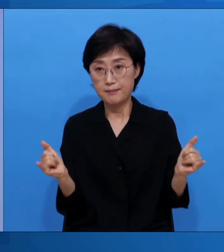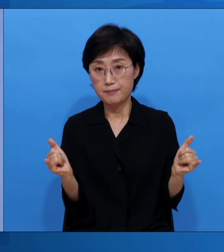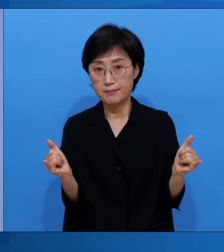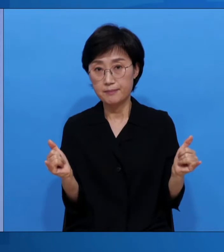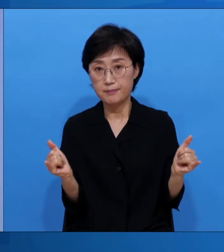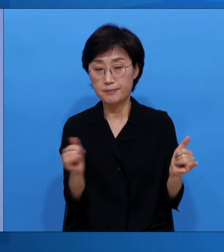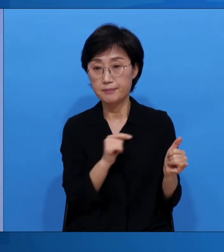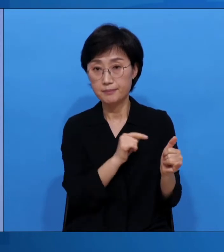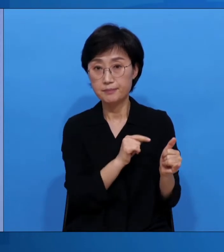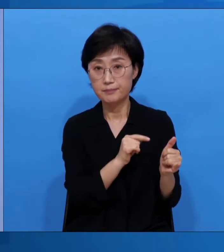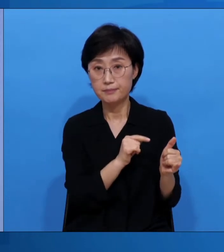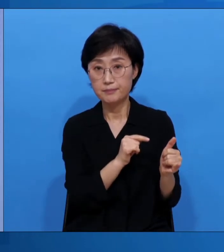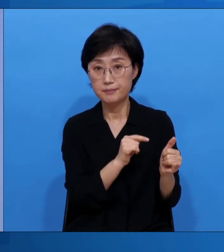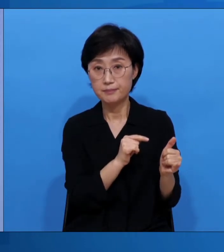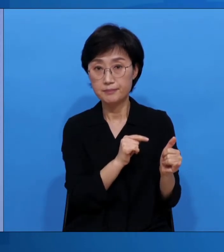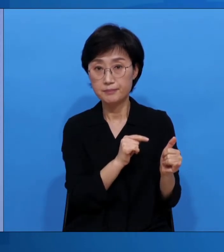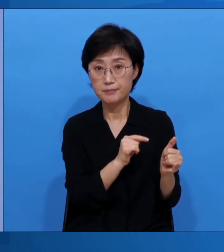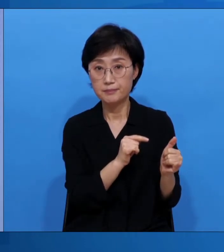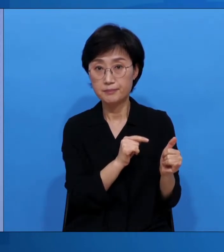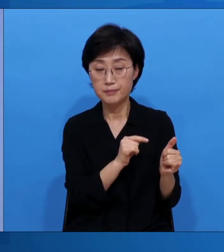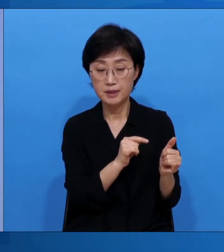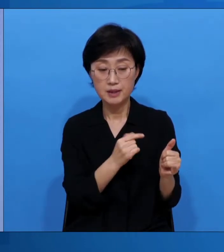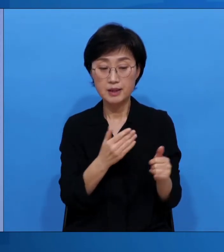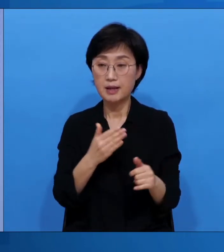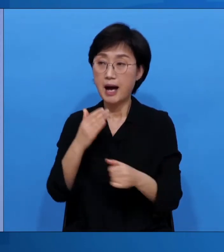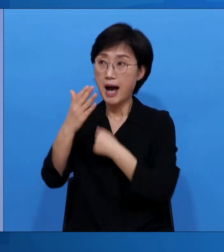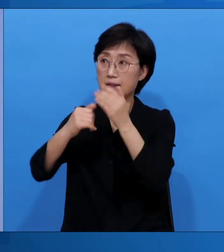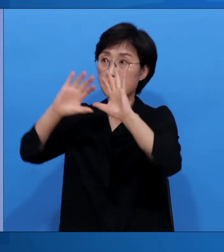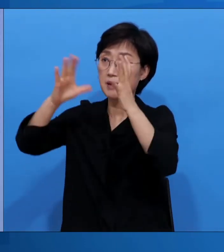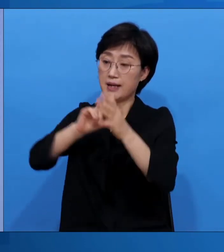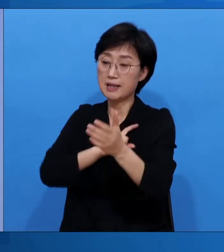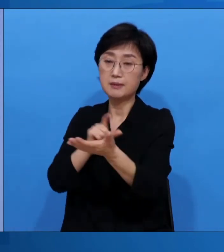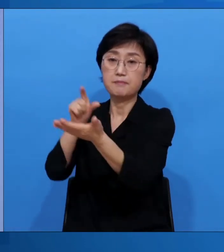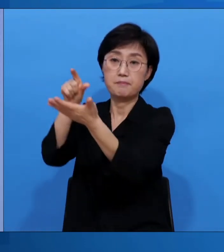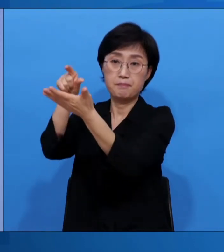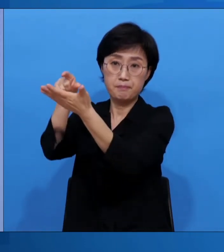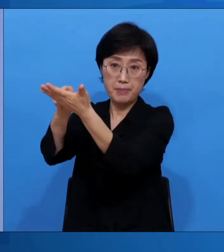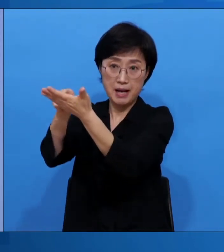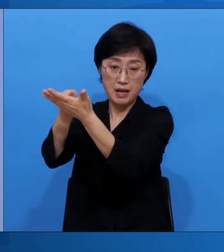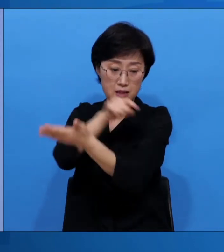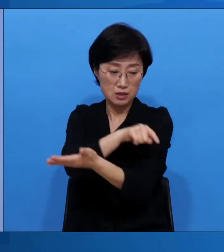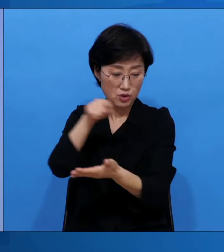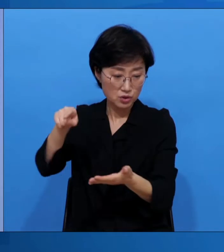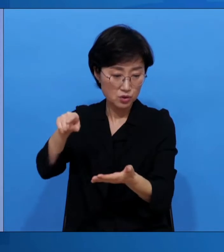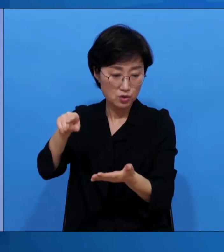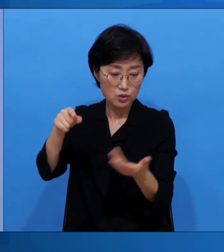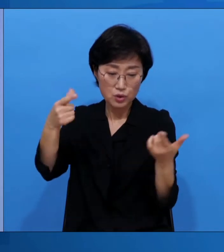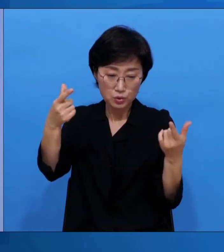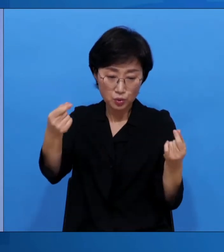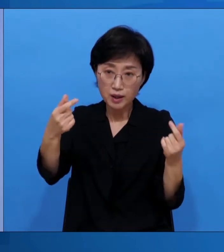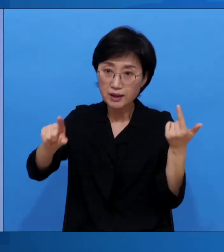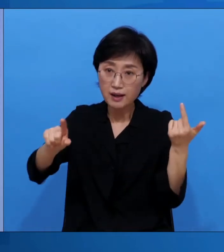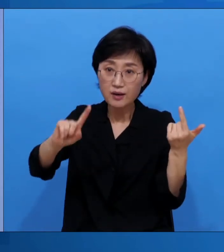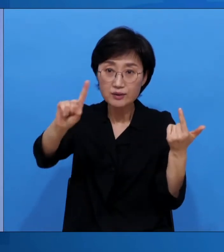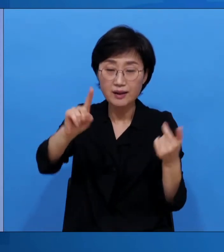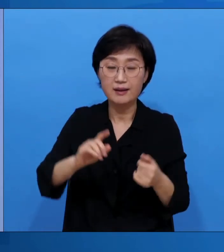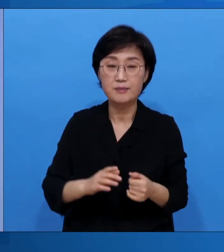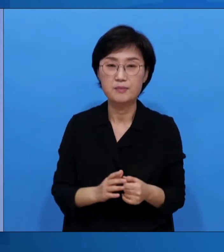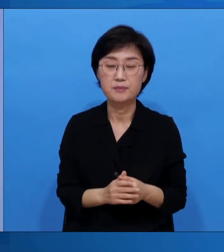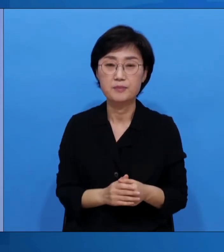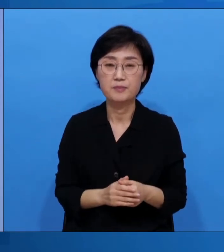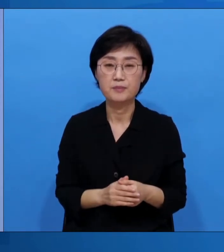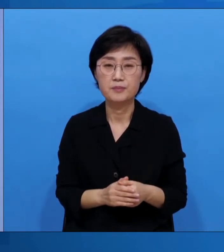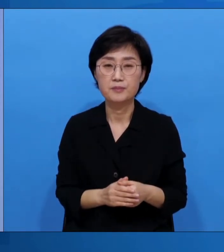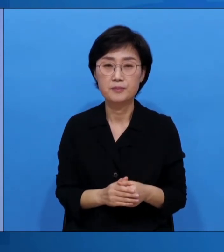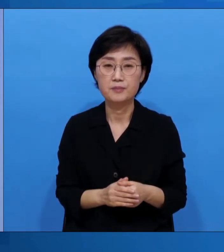workers or the laborers of this 하나님 나라의 harvest. 이름이 기록. And so your names will be written in heaven. 조금 다르죠. 뭐가 다릅니까? 같은데. It's different. It's quite the same, but what's